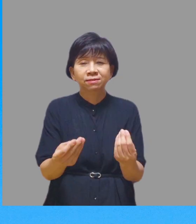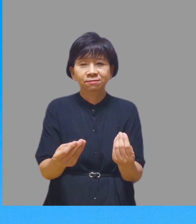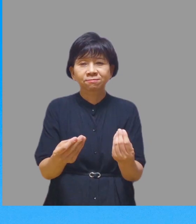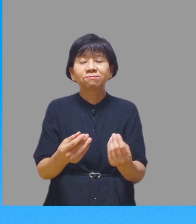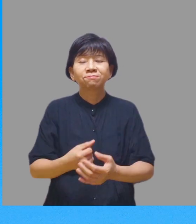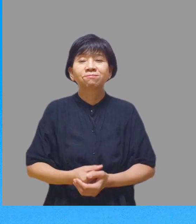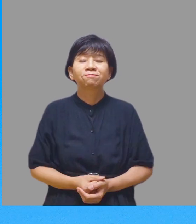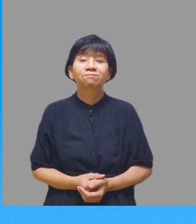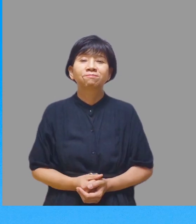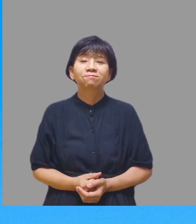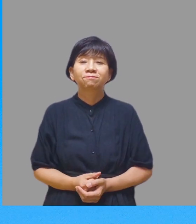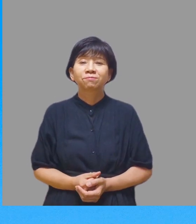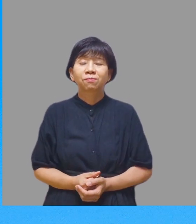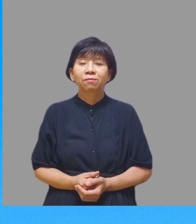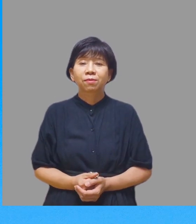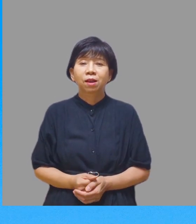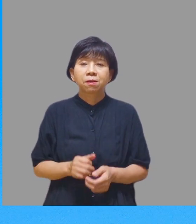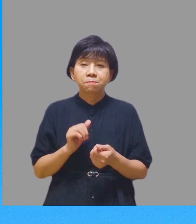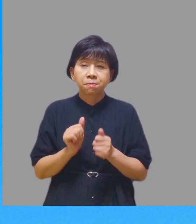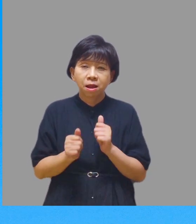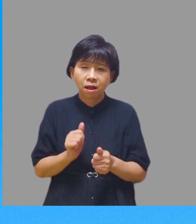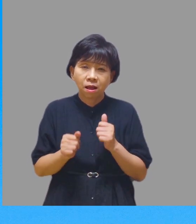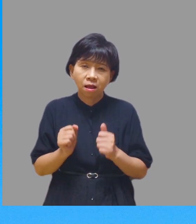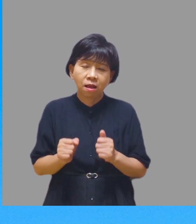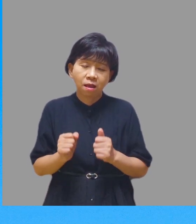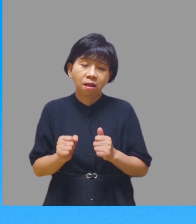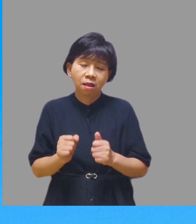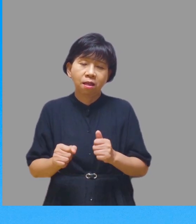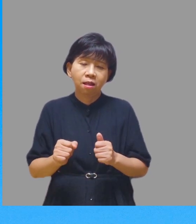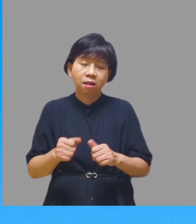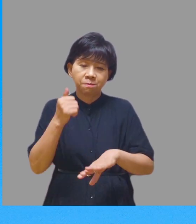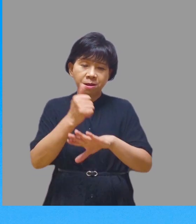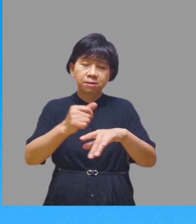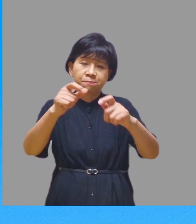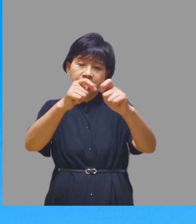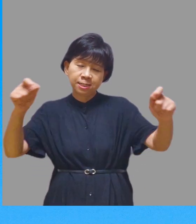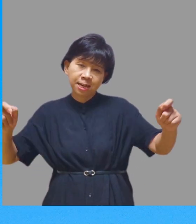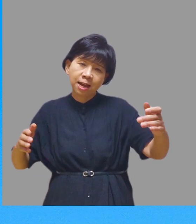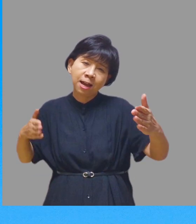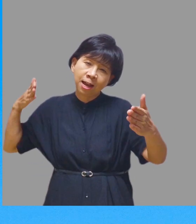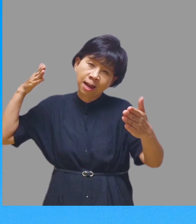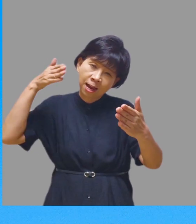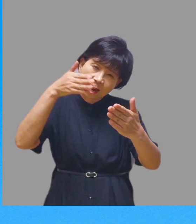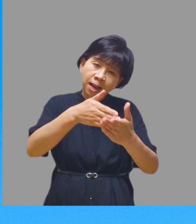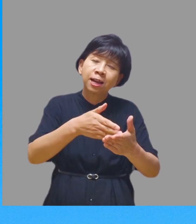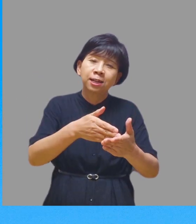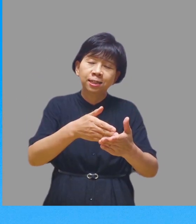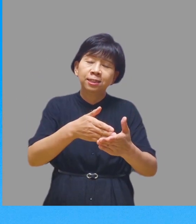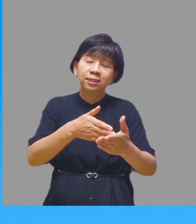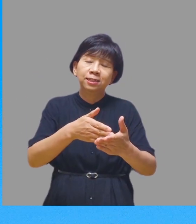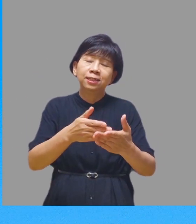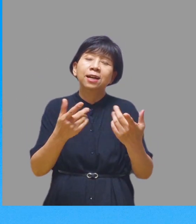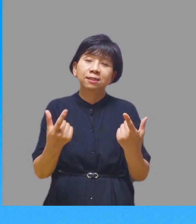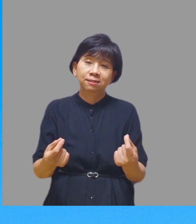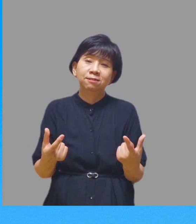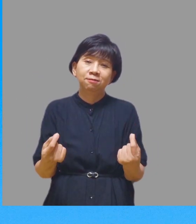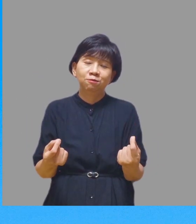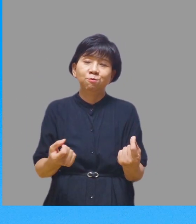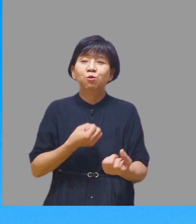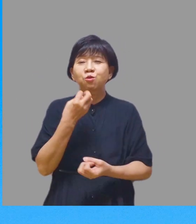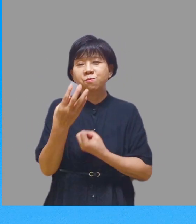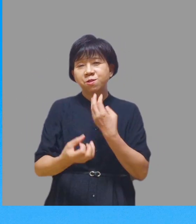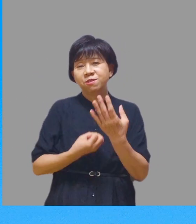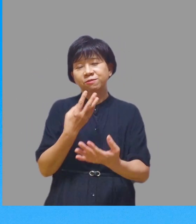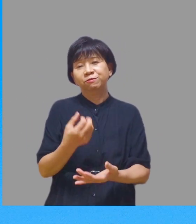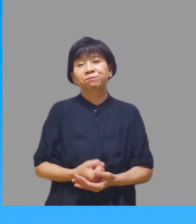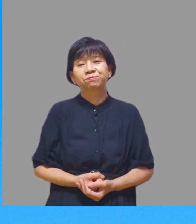완주했다라는 겁니다. 마라톤 경주를 완주한 선수처럼 바울은 자신의 사명을 다했다고 이제 고백한